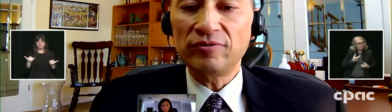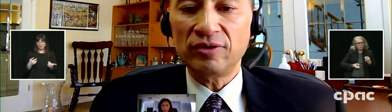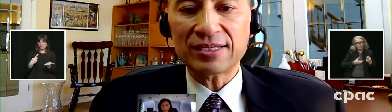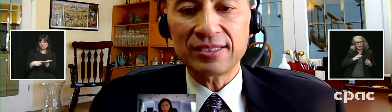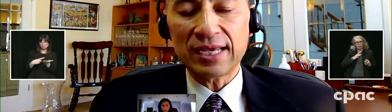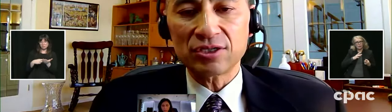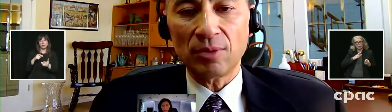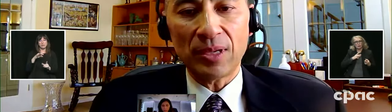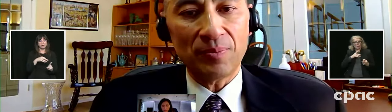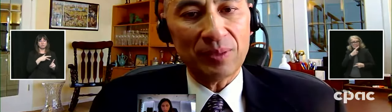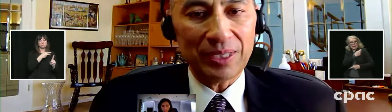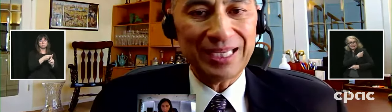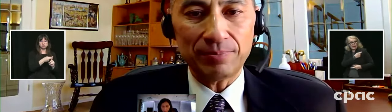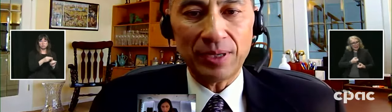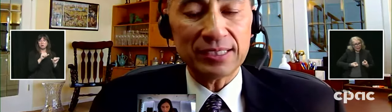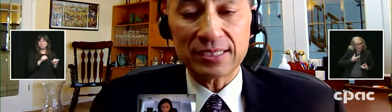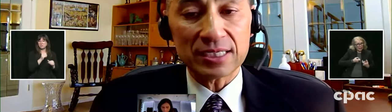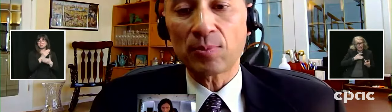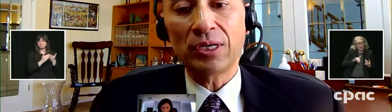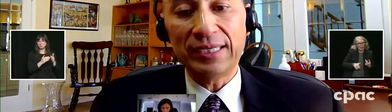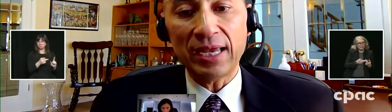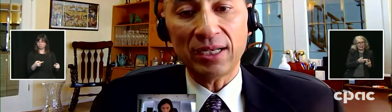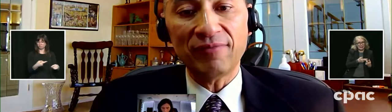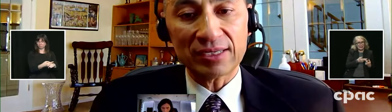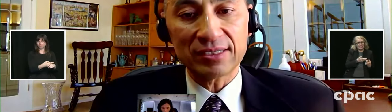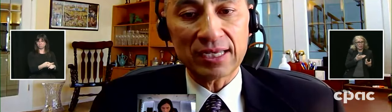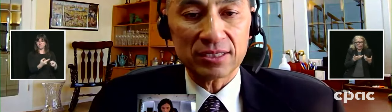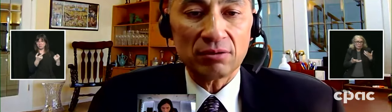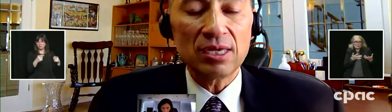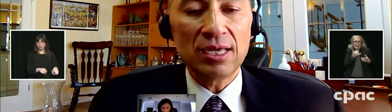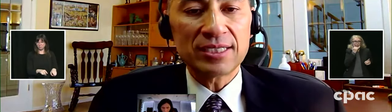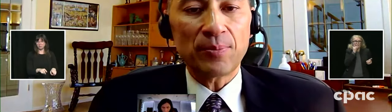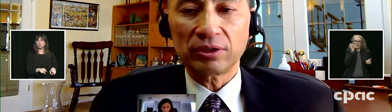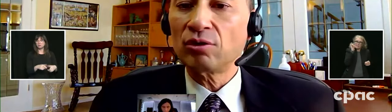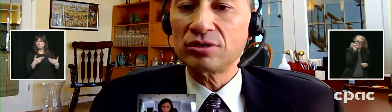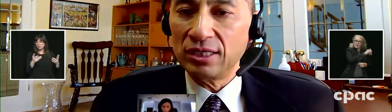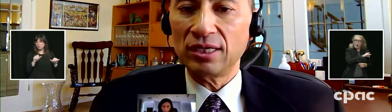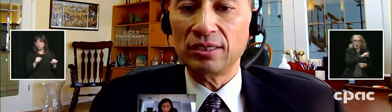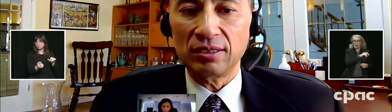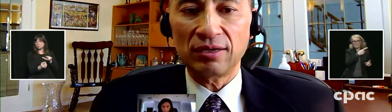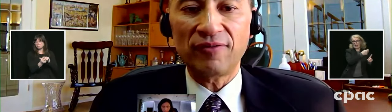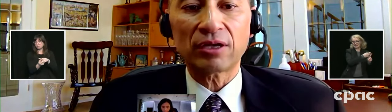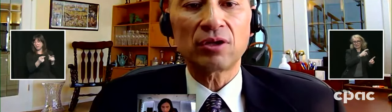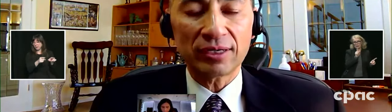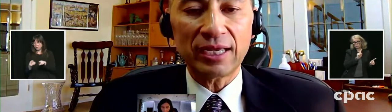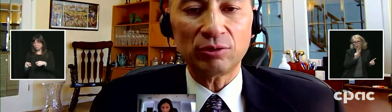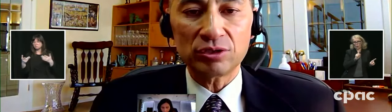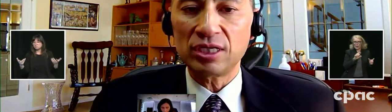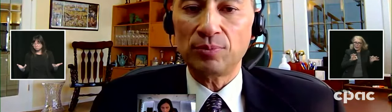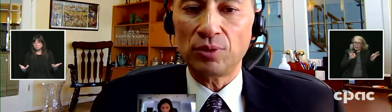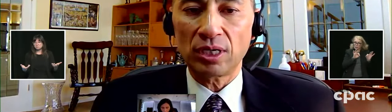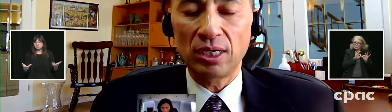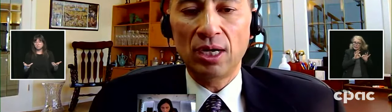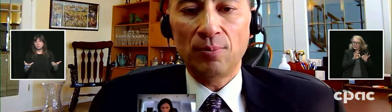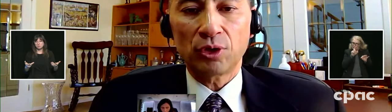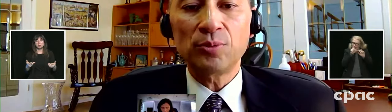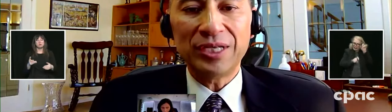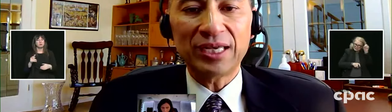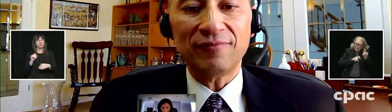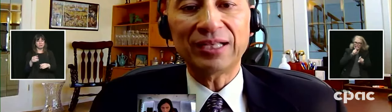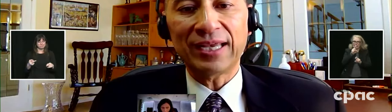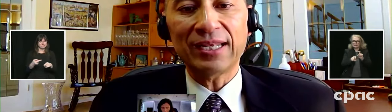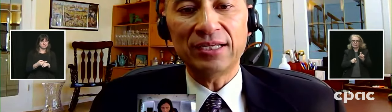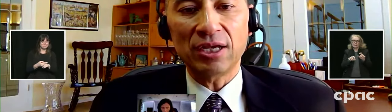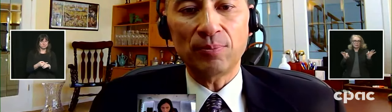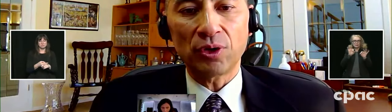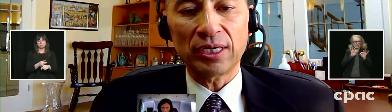qui suivent une vaccination, mais peut-être pas nécessairement liés à la vaccination. C'est important aussi de faire une enquête aussi pour